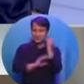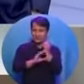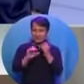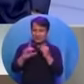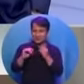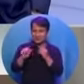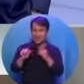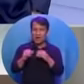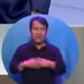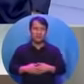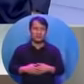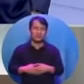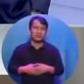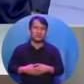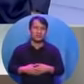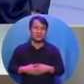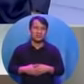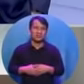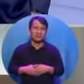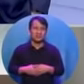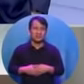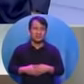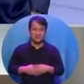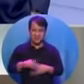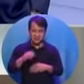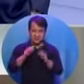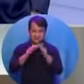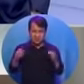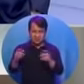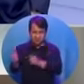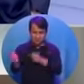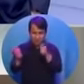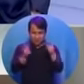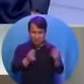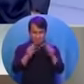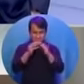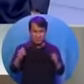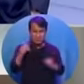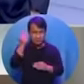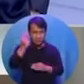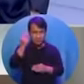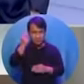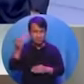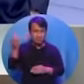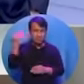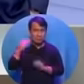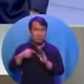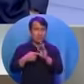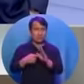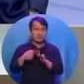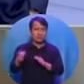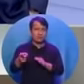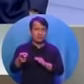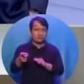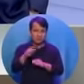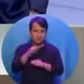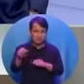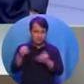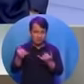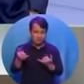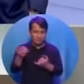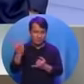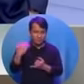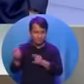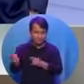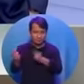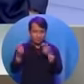parang housing, ano po ito eh, low-cost housing, parang relocation po ito ng government before sa kanila sa base po, dito sila